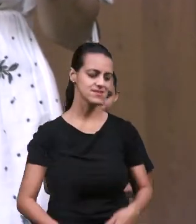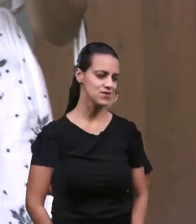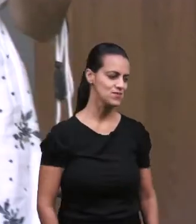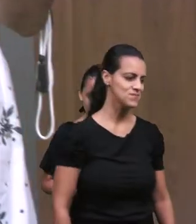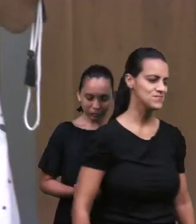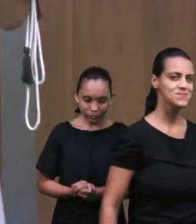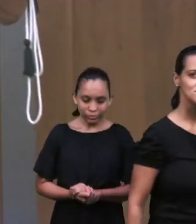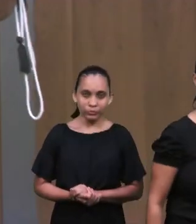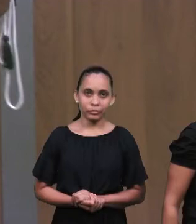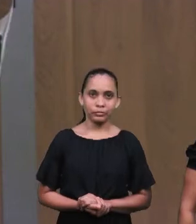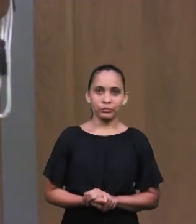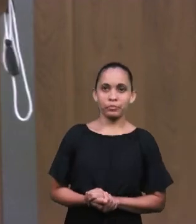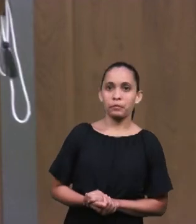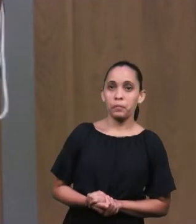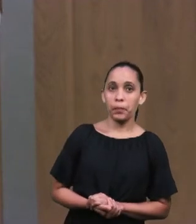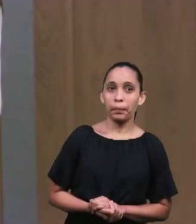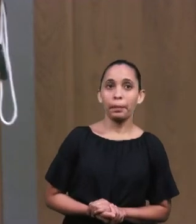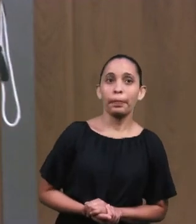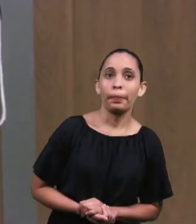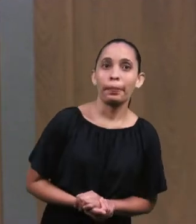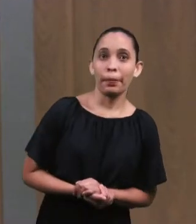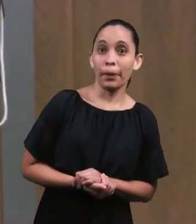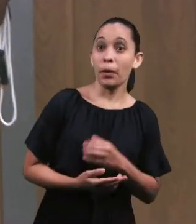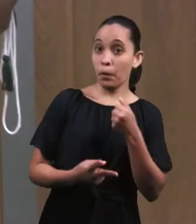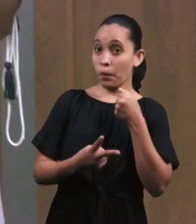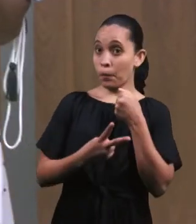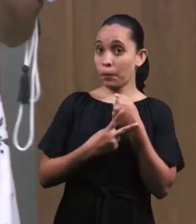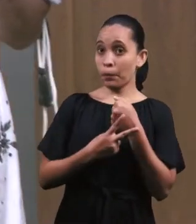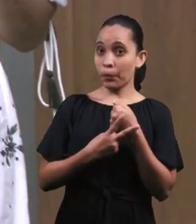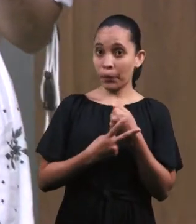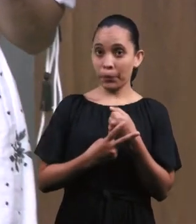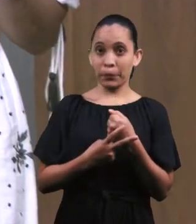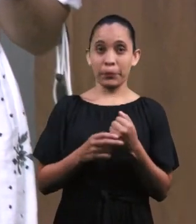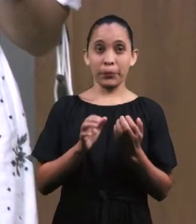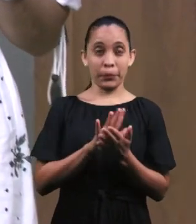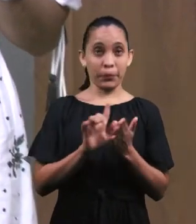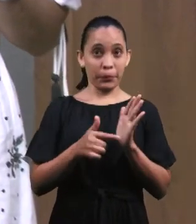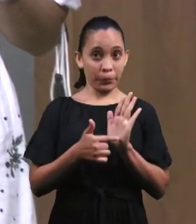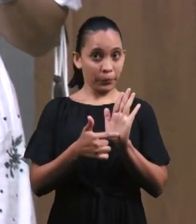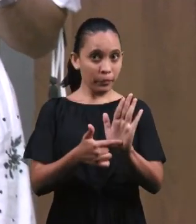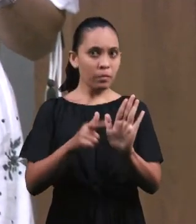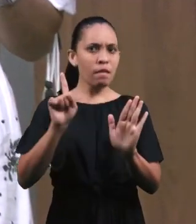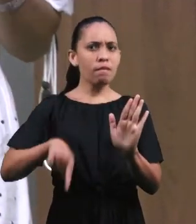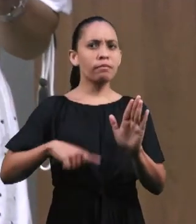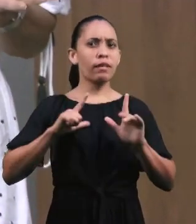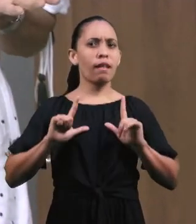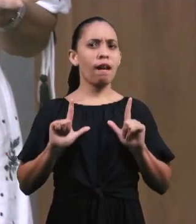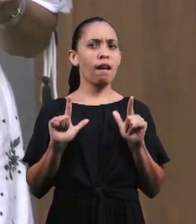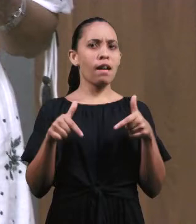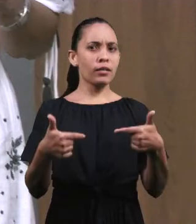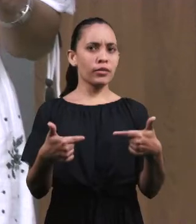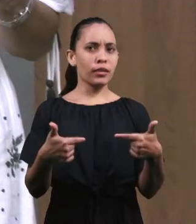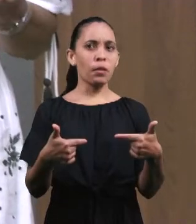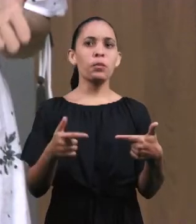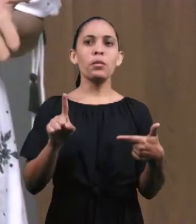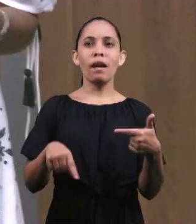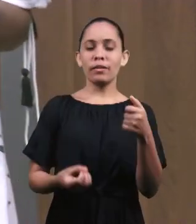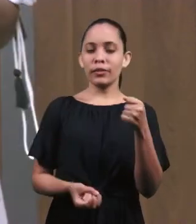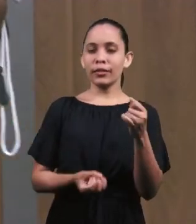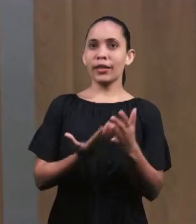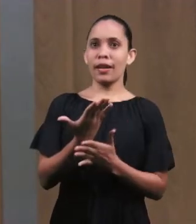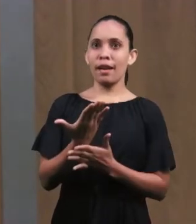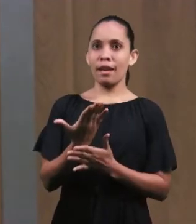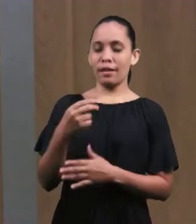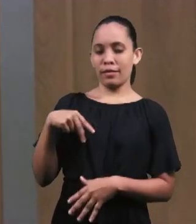Verbe, nous pouvons voir un mot qui dit à action,